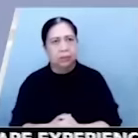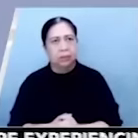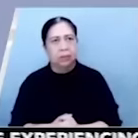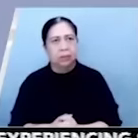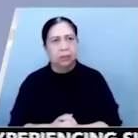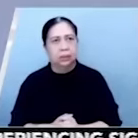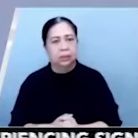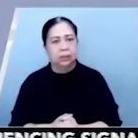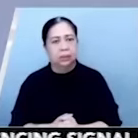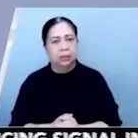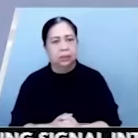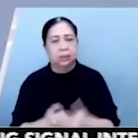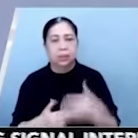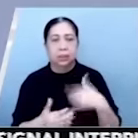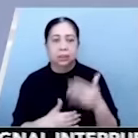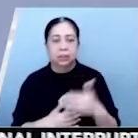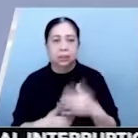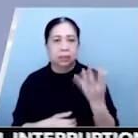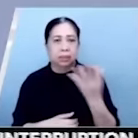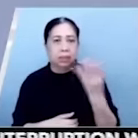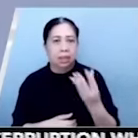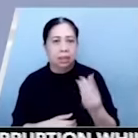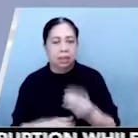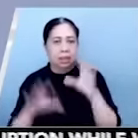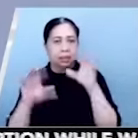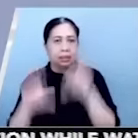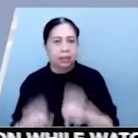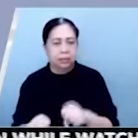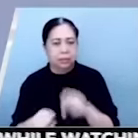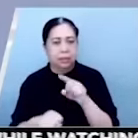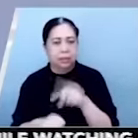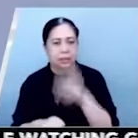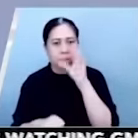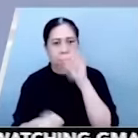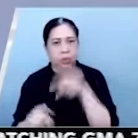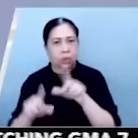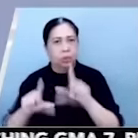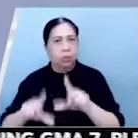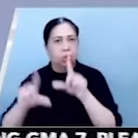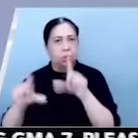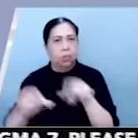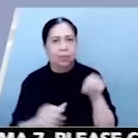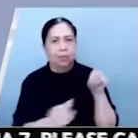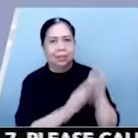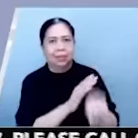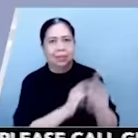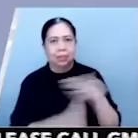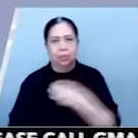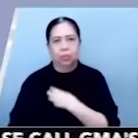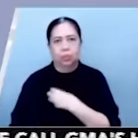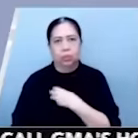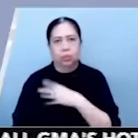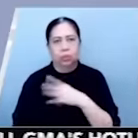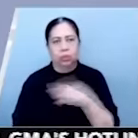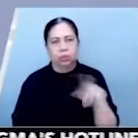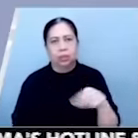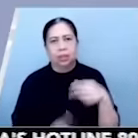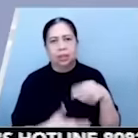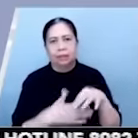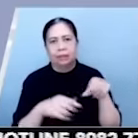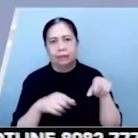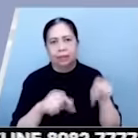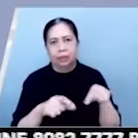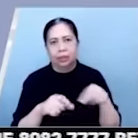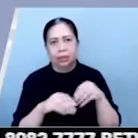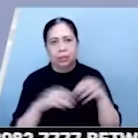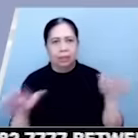Sa Santo Tomas, Batangas, dinakip sa bisa ng arrest warrant ang lalaking wanted sa pagpatay sa isang pulis at meat vendor sa Albay. Ayon sa